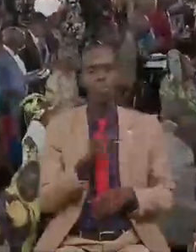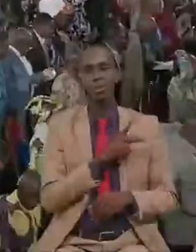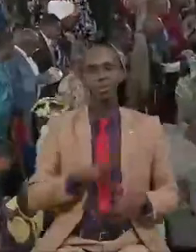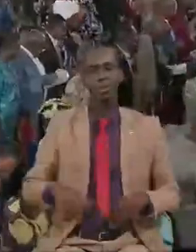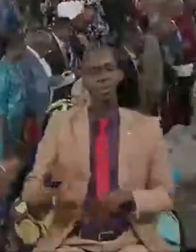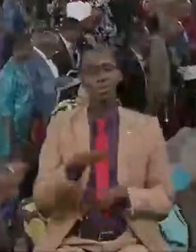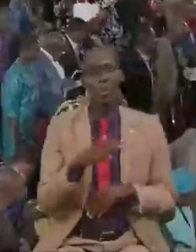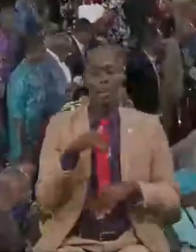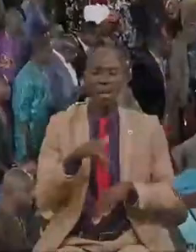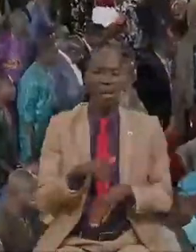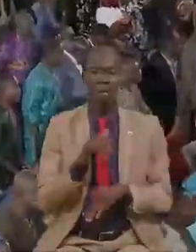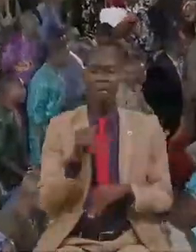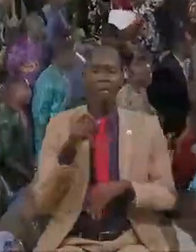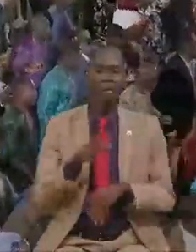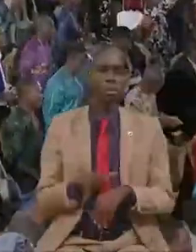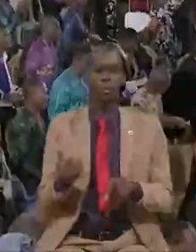moment pareil,